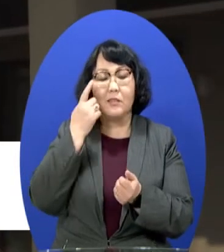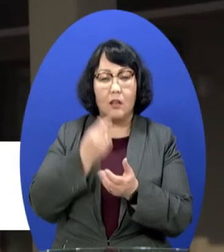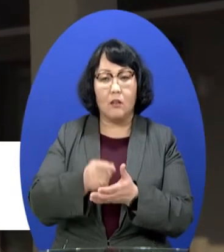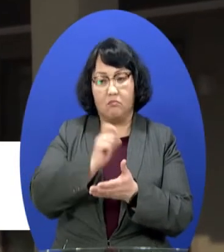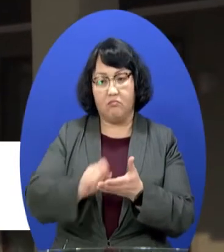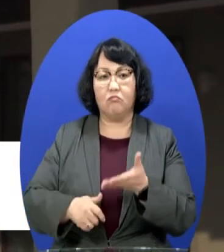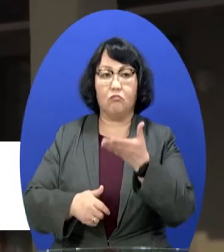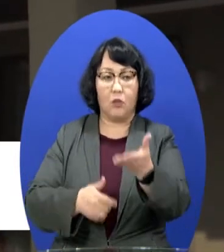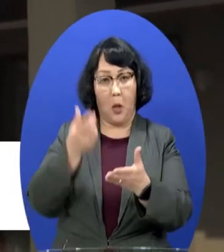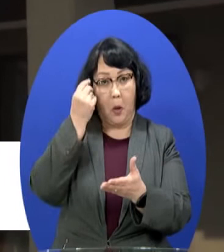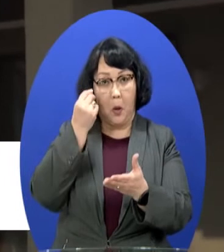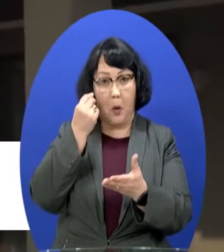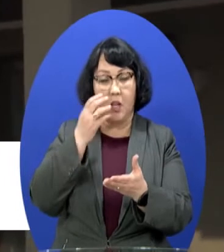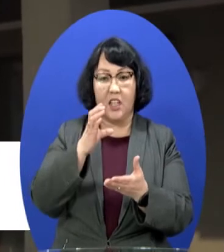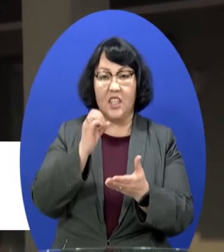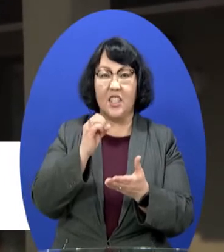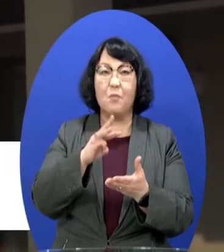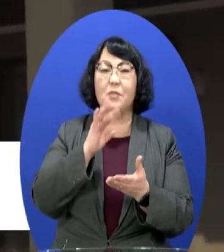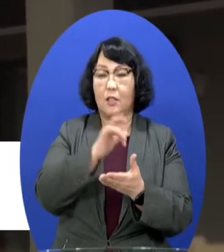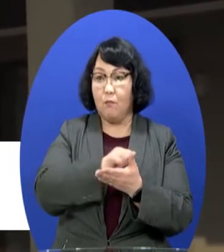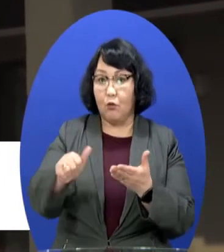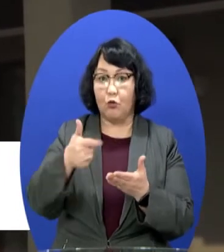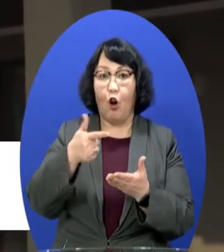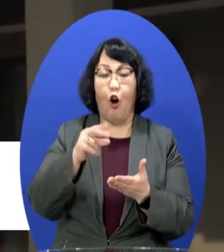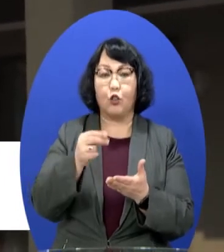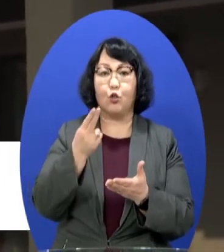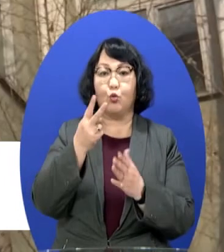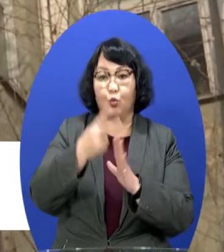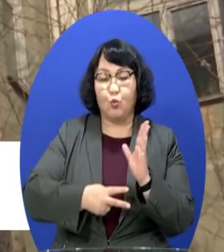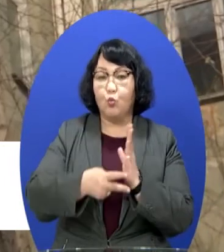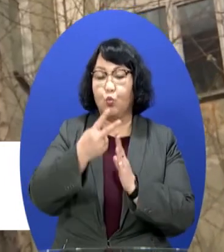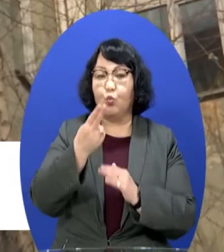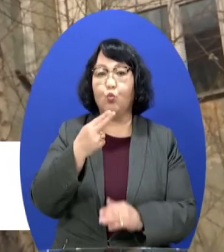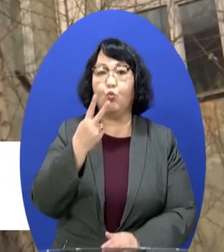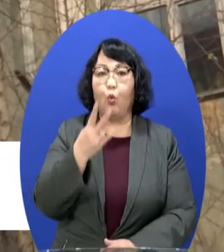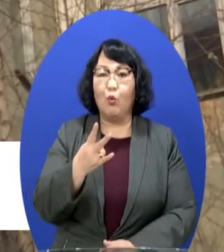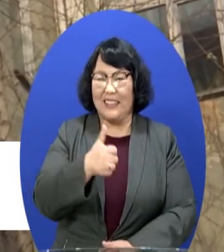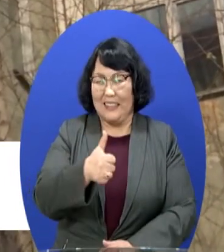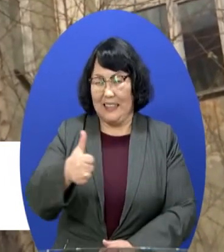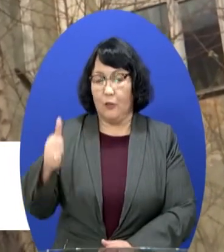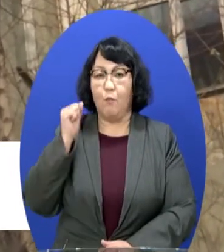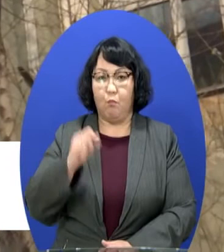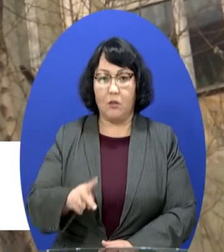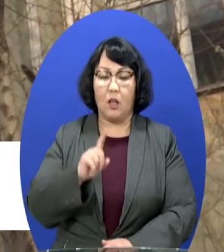хугацаанд семестр бүрт энэ голчоо алдахгүй сураад байвал зээл авах эрх нь үсэтэл байна. Өнгөрсөн 5 жилийн хугацаанд